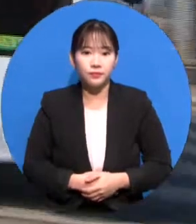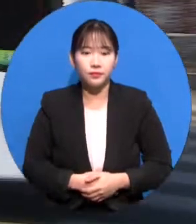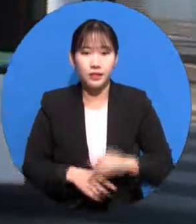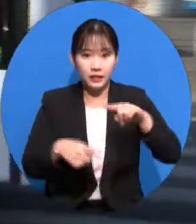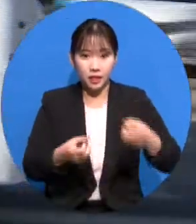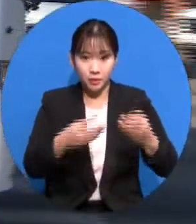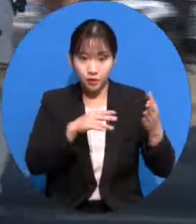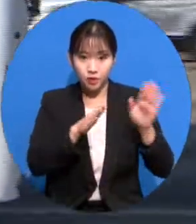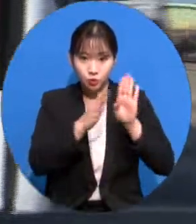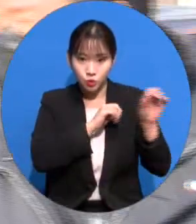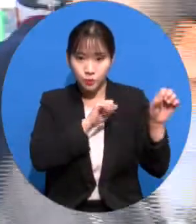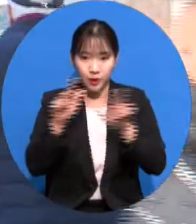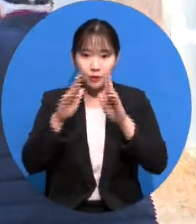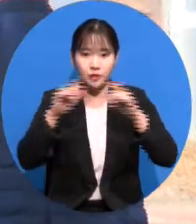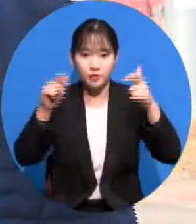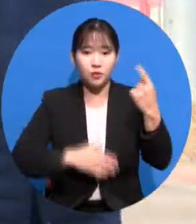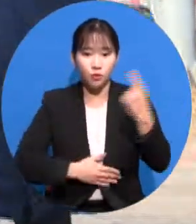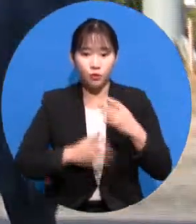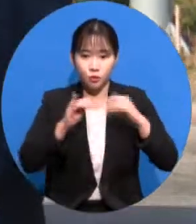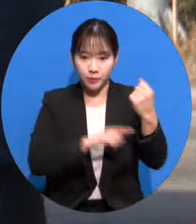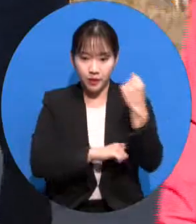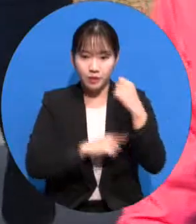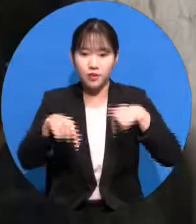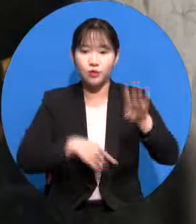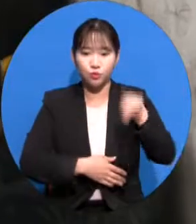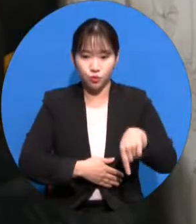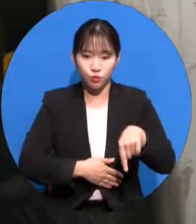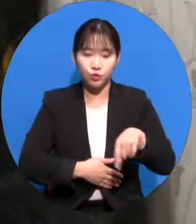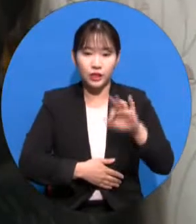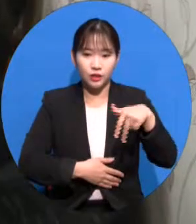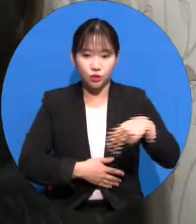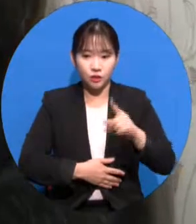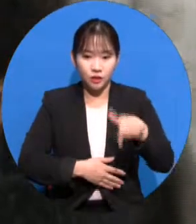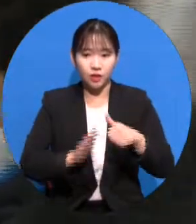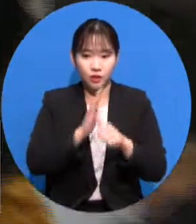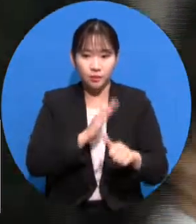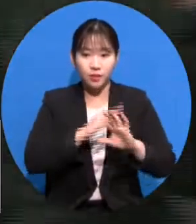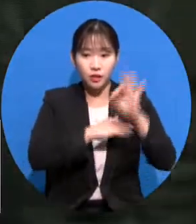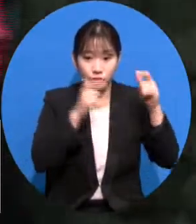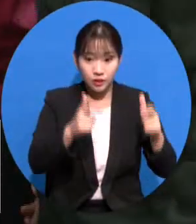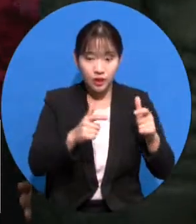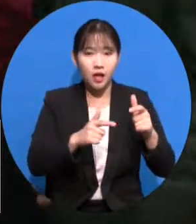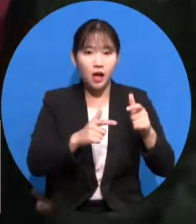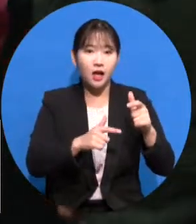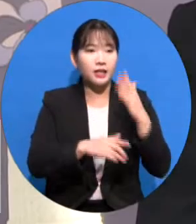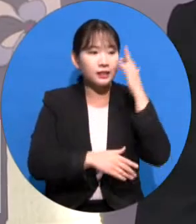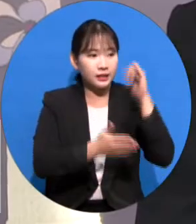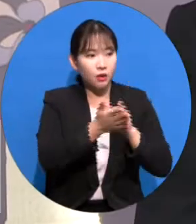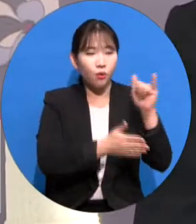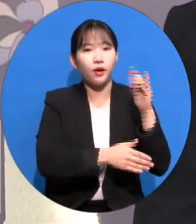설 명절 직후 곧바로 전남을 찾은 국민의힘 지도부. 이준석 대표는 서부권에서는 흑산공항